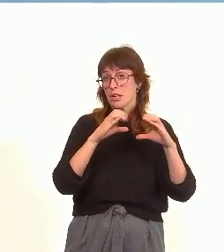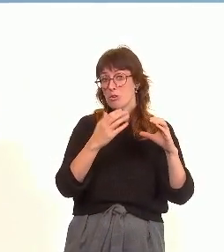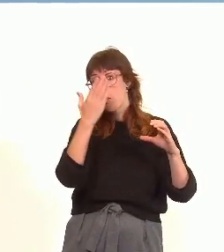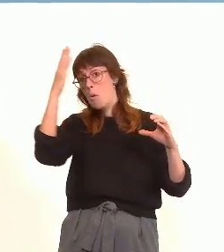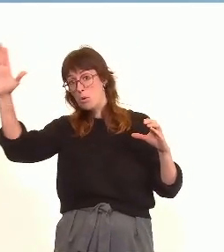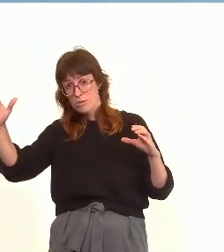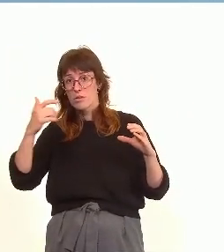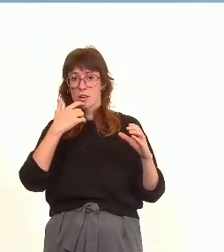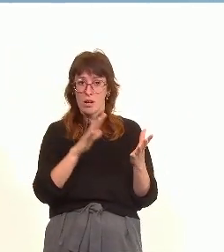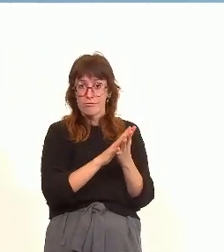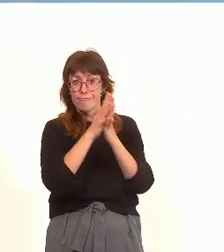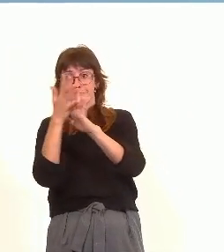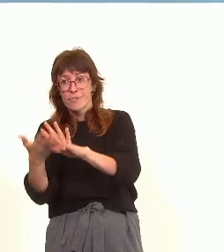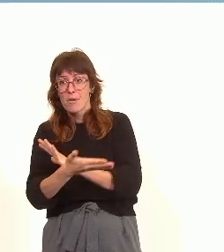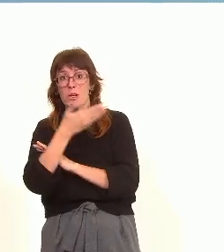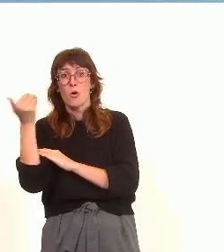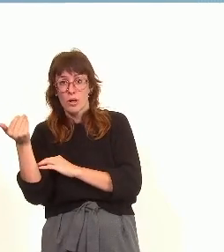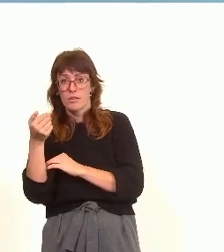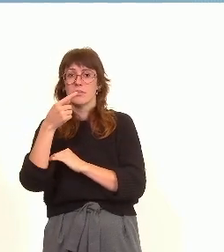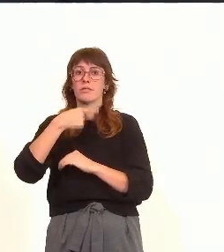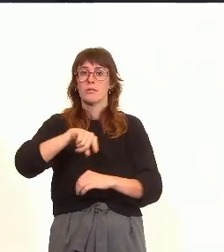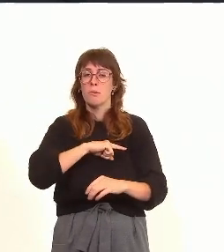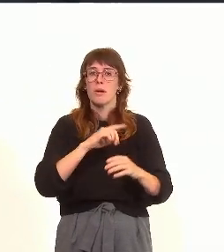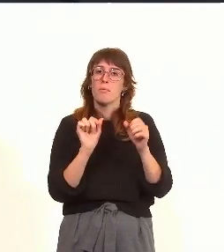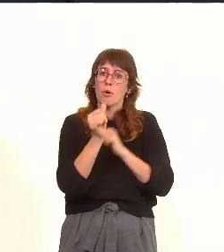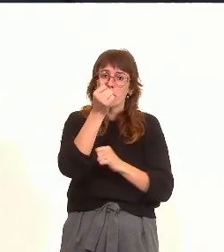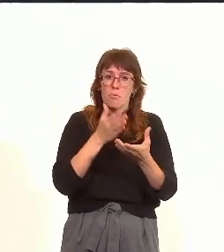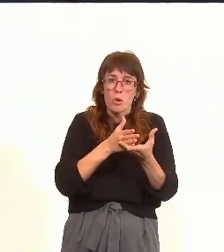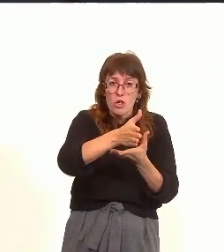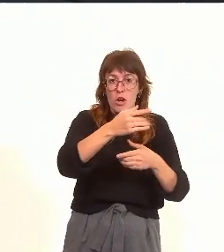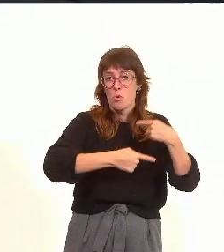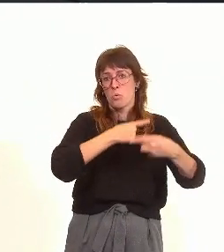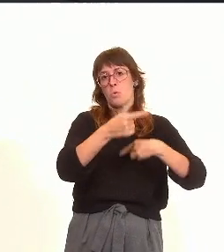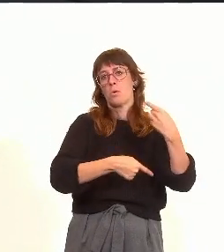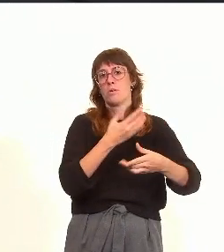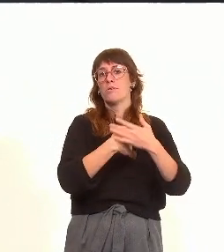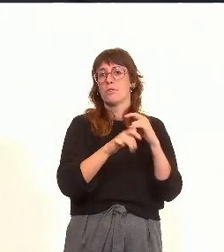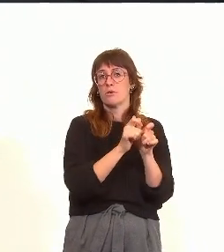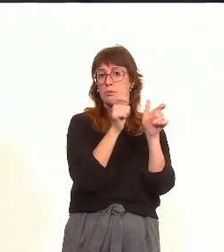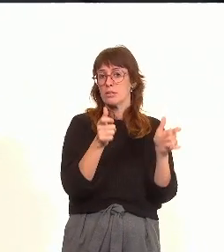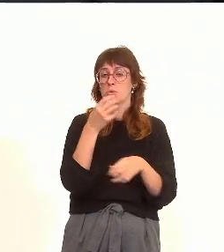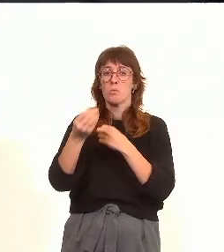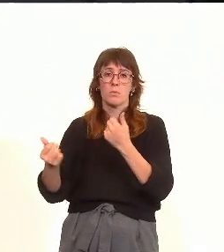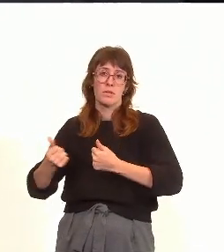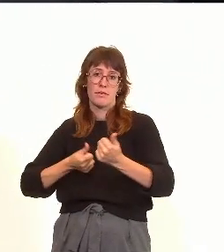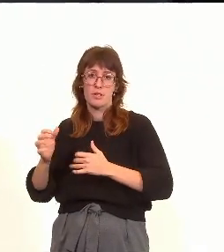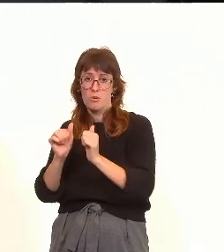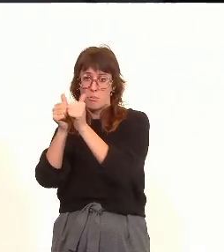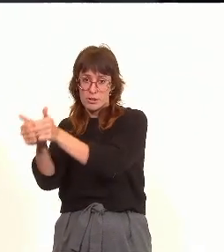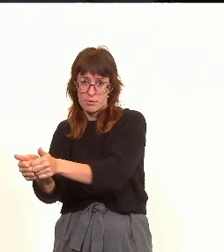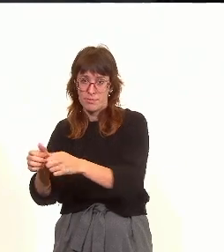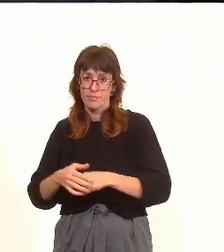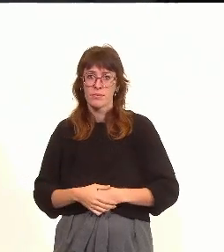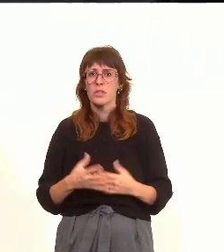est encore assez loin d'un équipement total, mais au cœur des projets d'établissement, de services, d'accompagnement, de formation. Cette formation aux